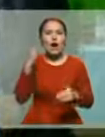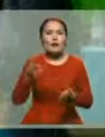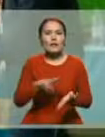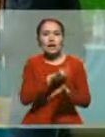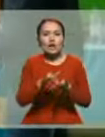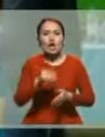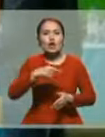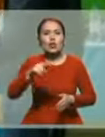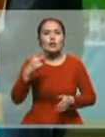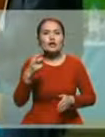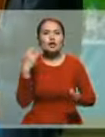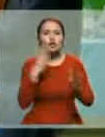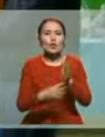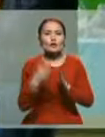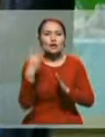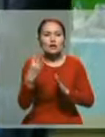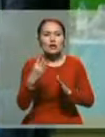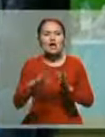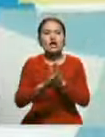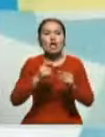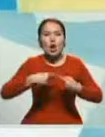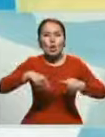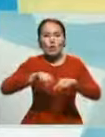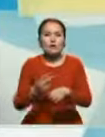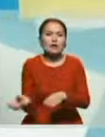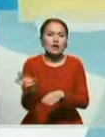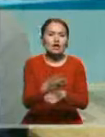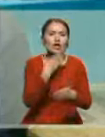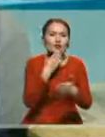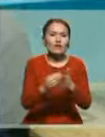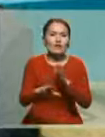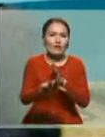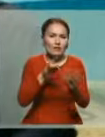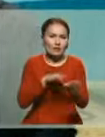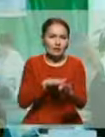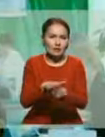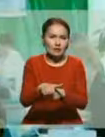қаласындағы нөмірі 294-ші сайлау учаскесіне барып өз таңдауын жасады.